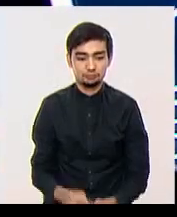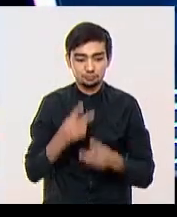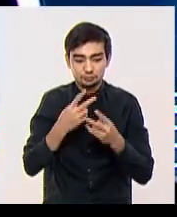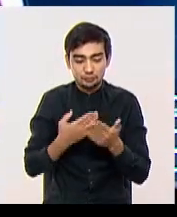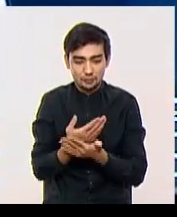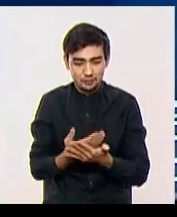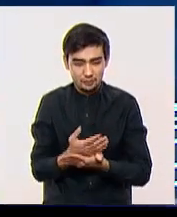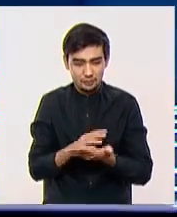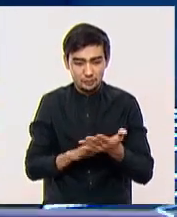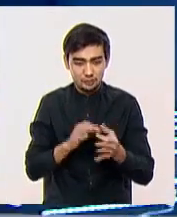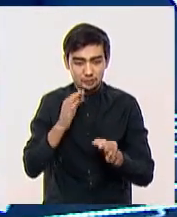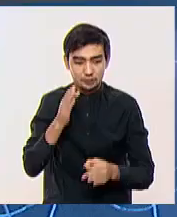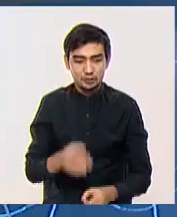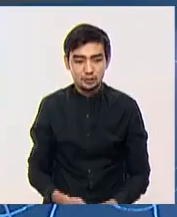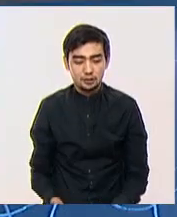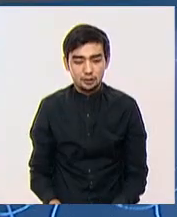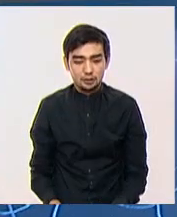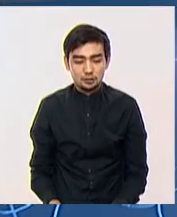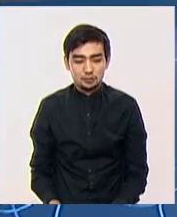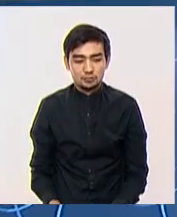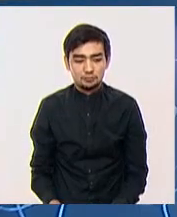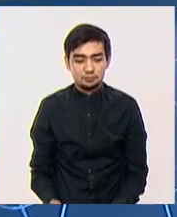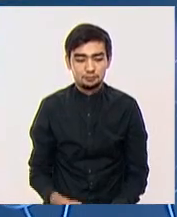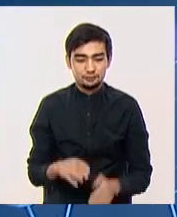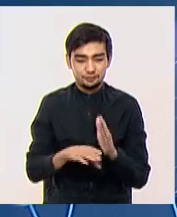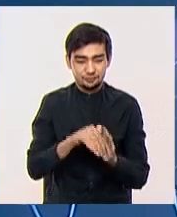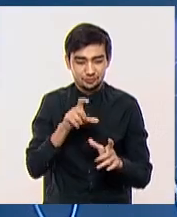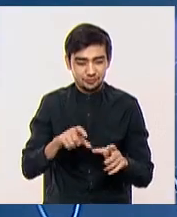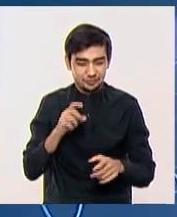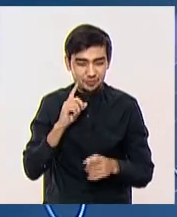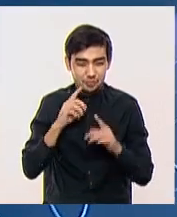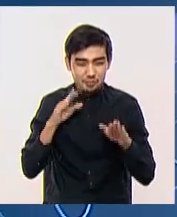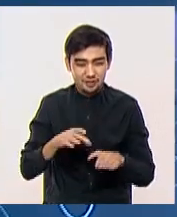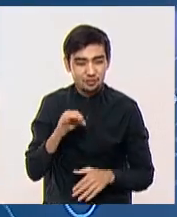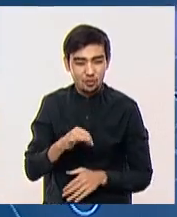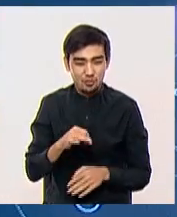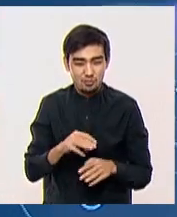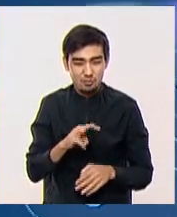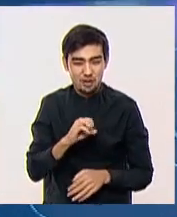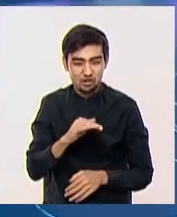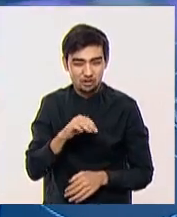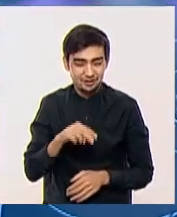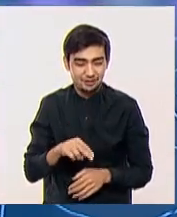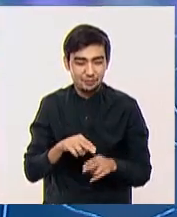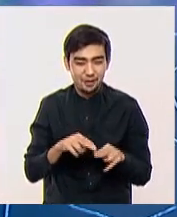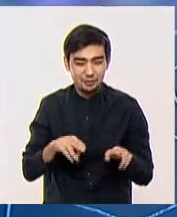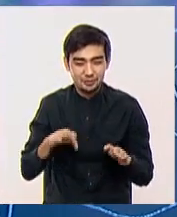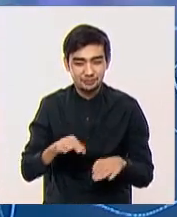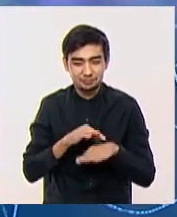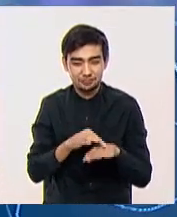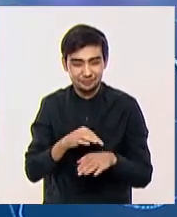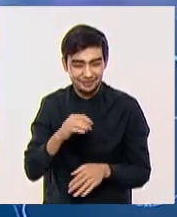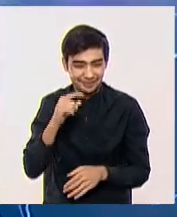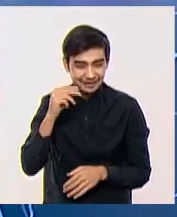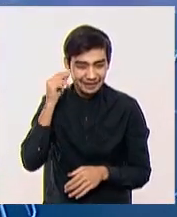Вы смотрите новости Информбюро. Продолжаем выпуск. Депутаты Мажилиса парламента просят признать ситуацию с перевозкой грузов на